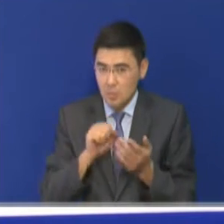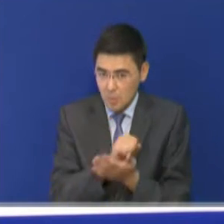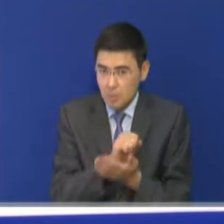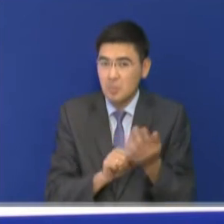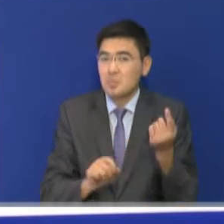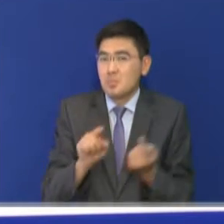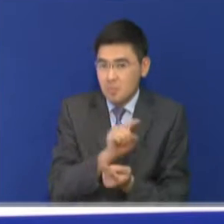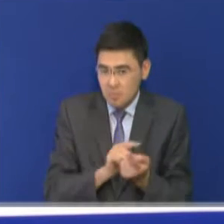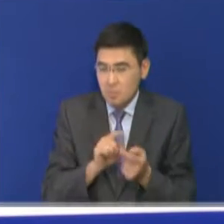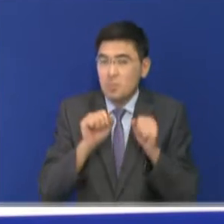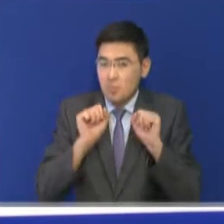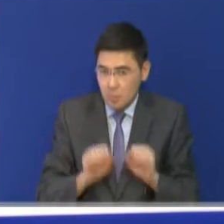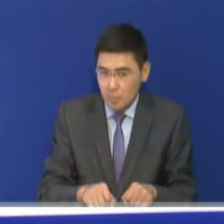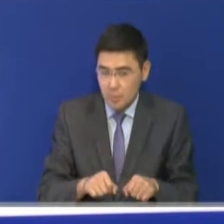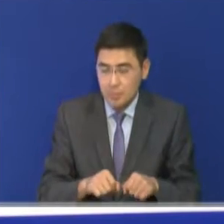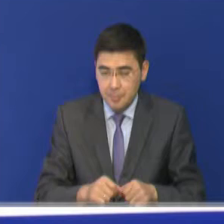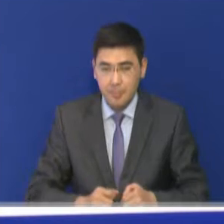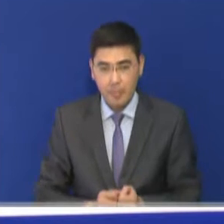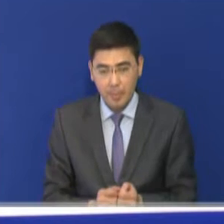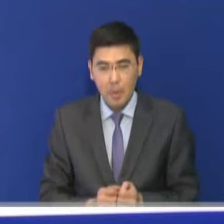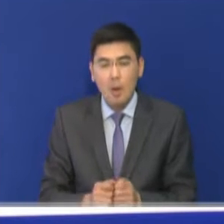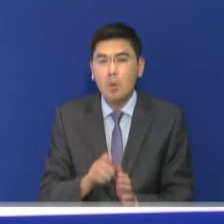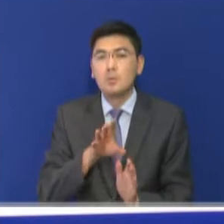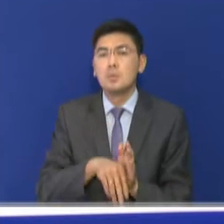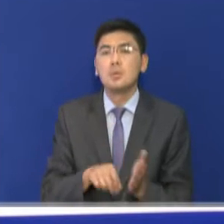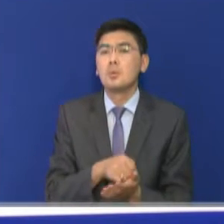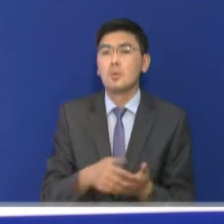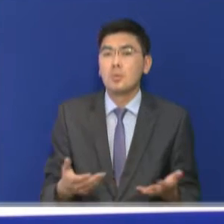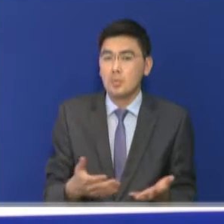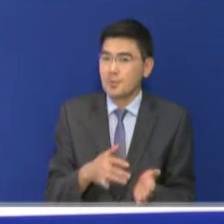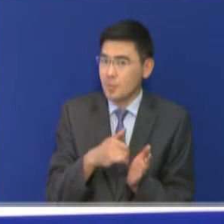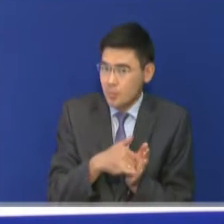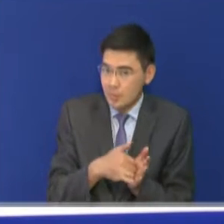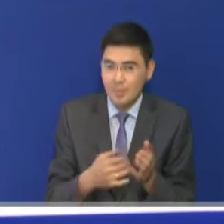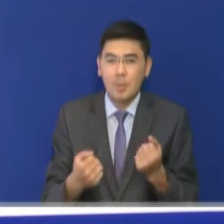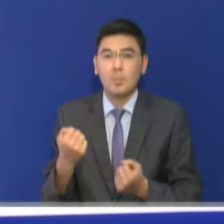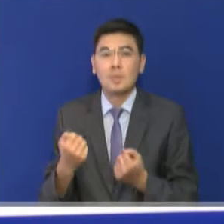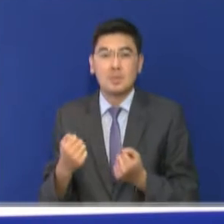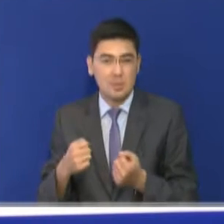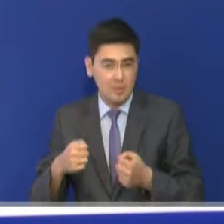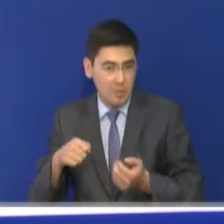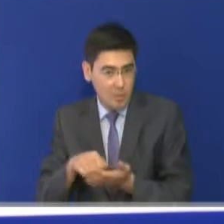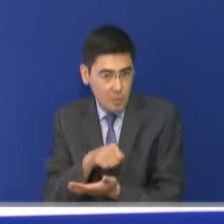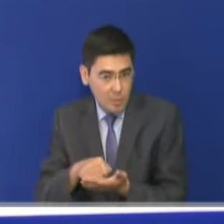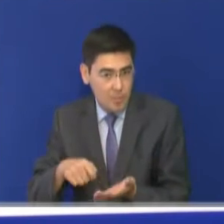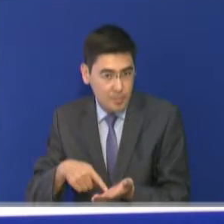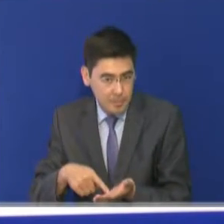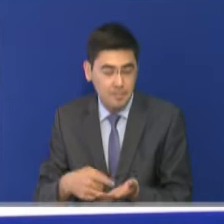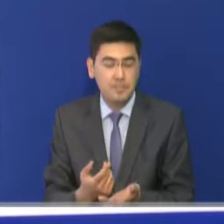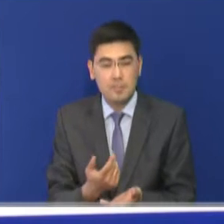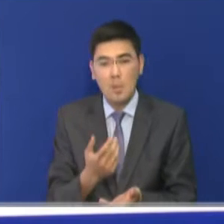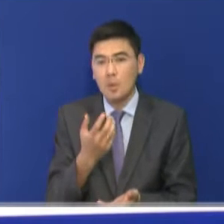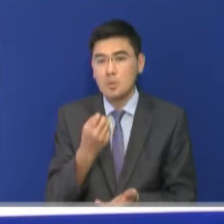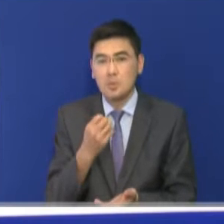по постановлению до 10 июля, вошли документы, удостоверяющие личность, водительские удостоверения, в том числе временные свидетельства